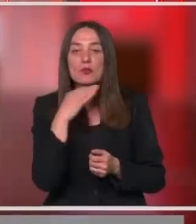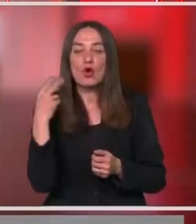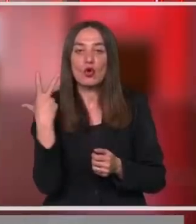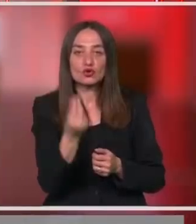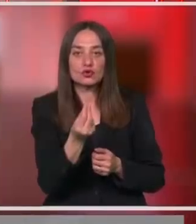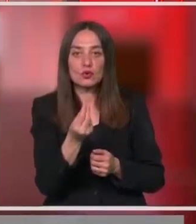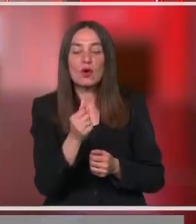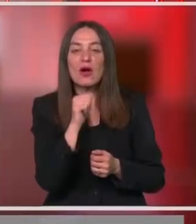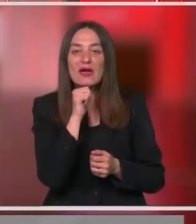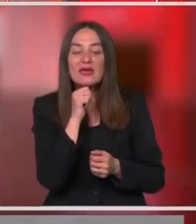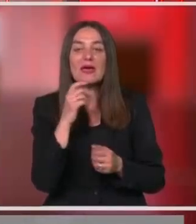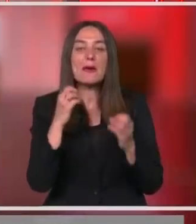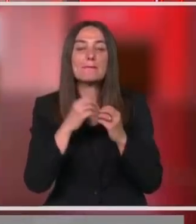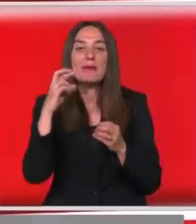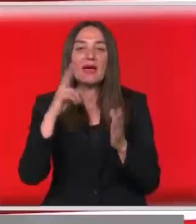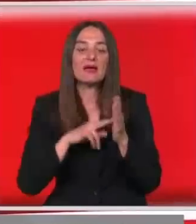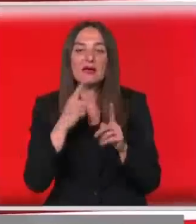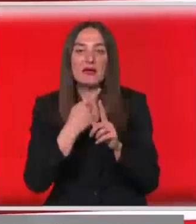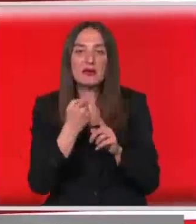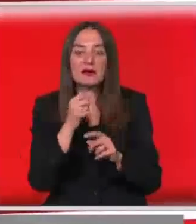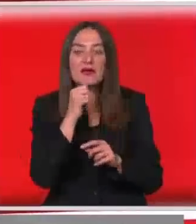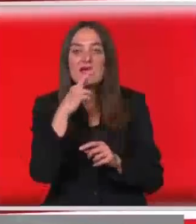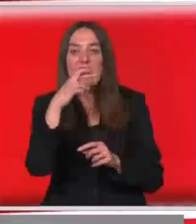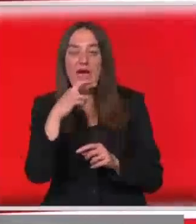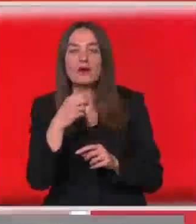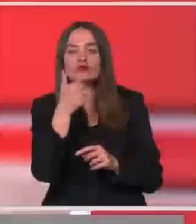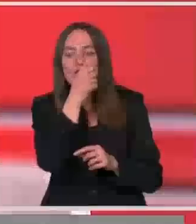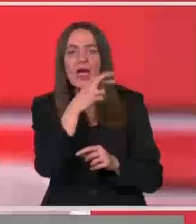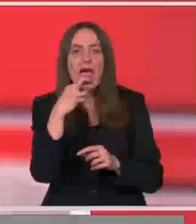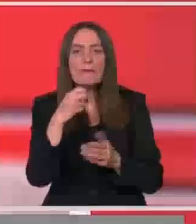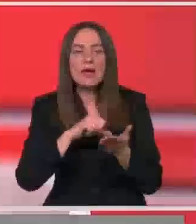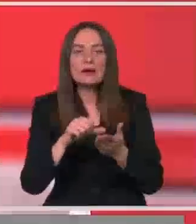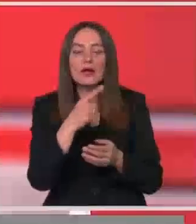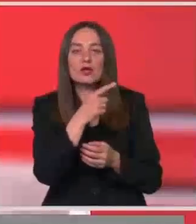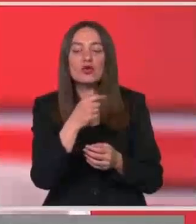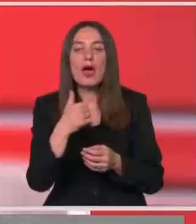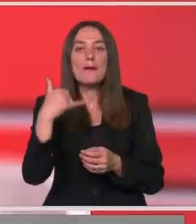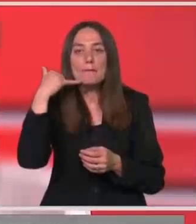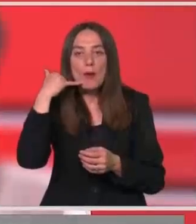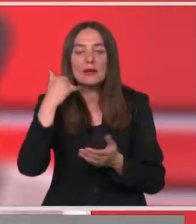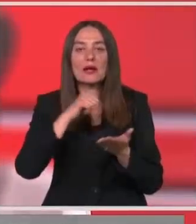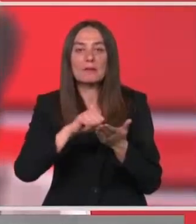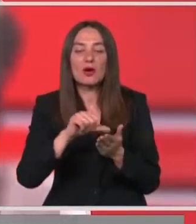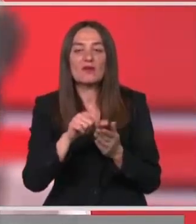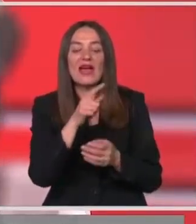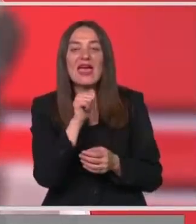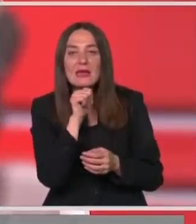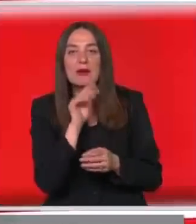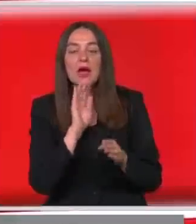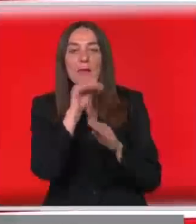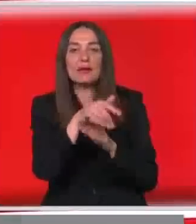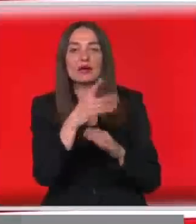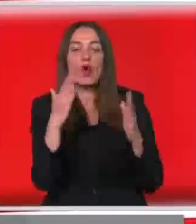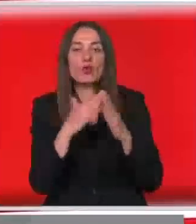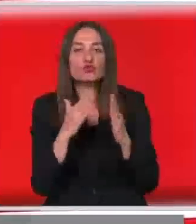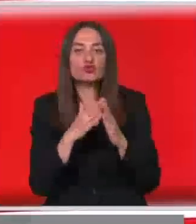Mnogostruko. I banking i m-banking, to je jednostavno trend. Šta je sad m-banking? M-banking je mobilno bankarstvo. Aha, i banking dobro. Je preko